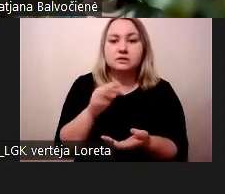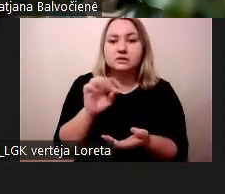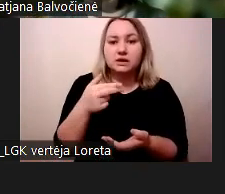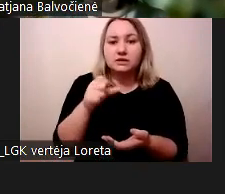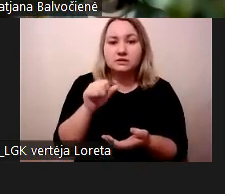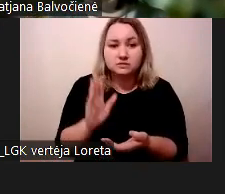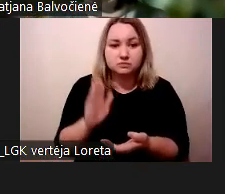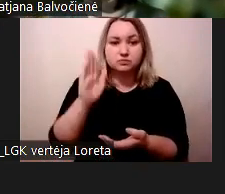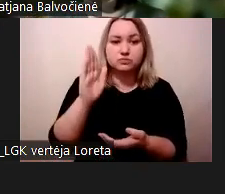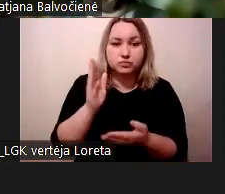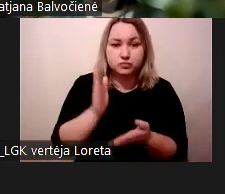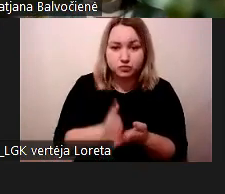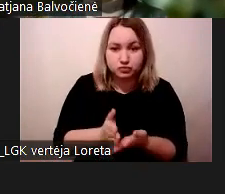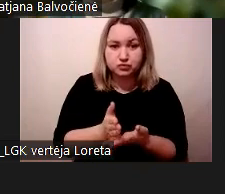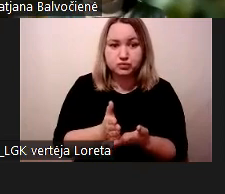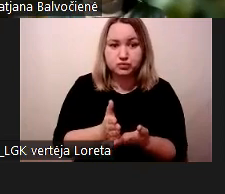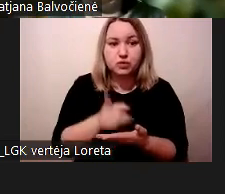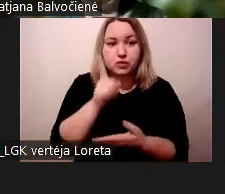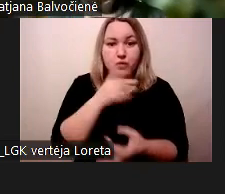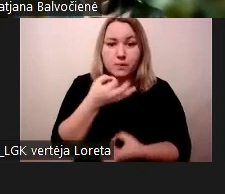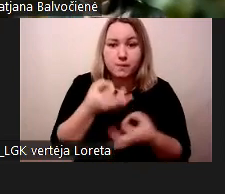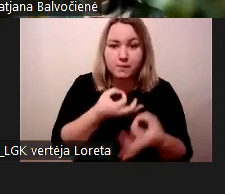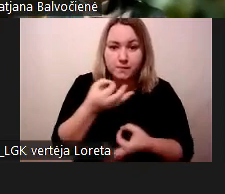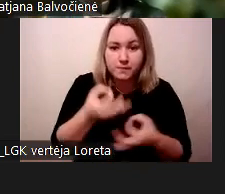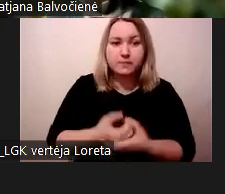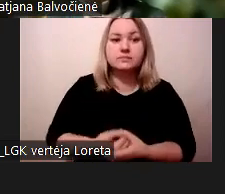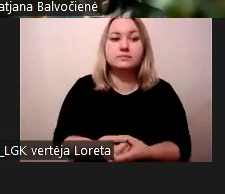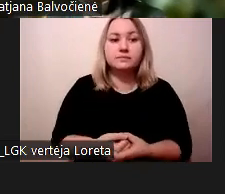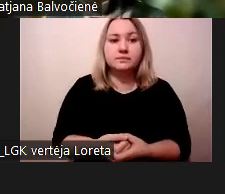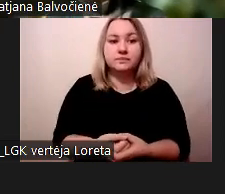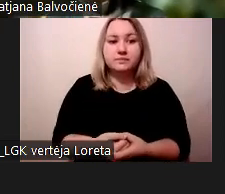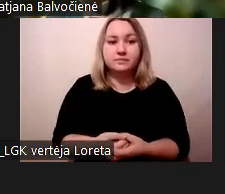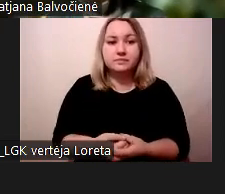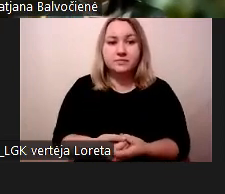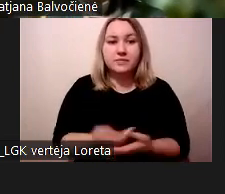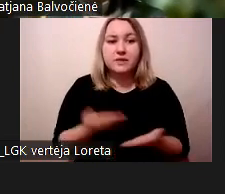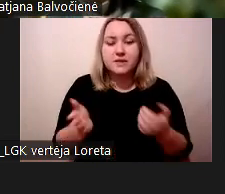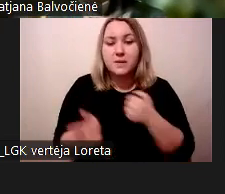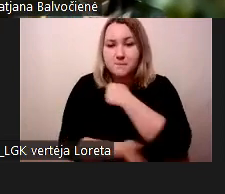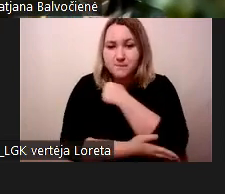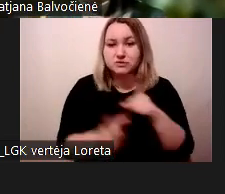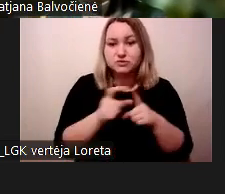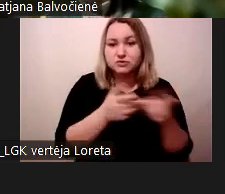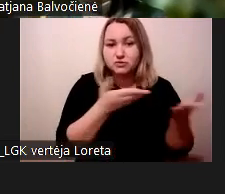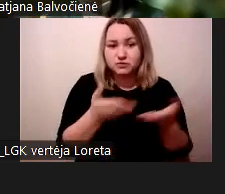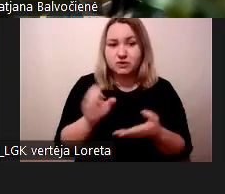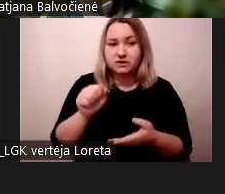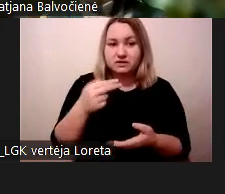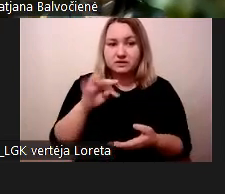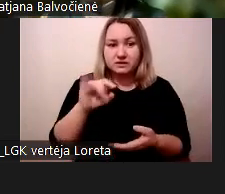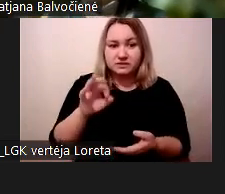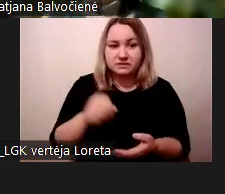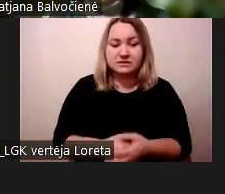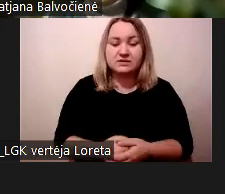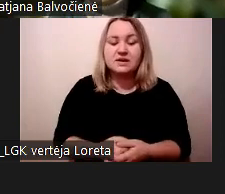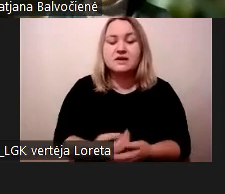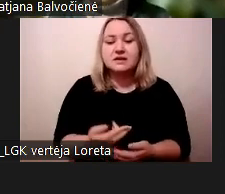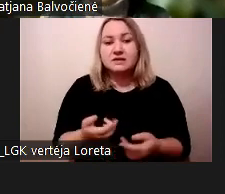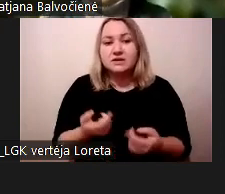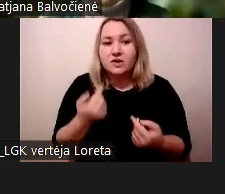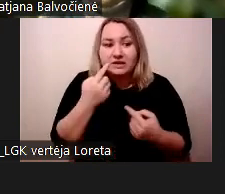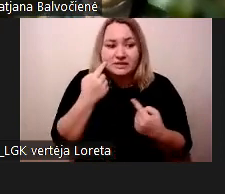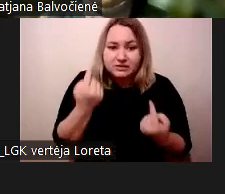kažkas pakėlė ranką, kažkas nori pasisakyti. Tai gerai, paskutinis žodis Antanui. Aš nežinau, ar paskutinis,